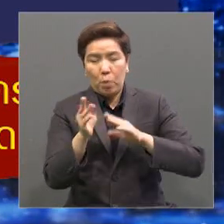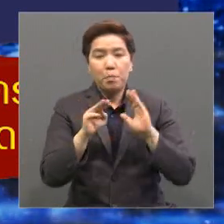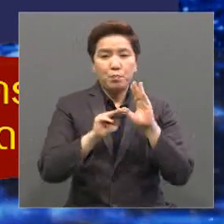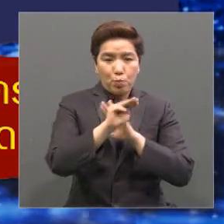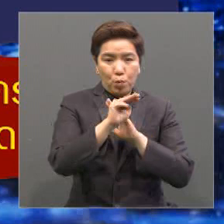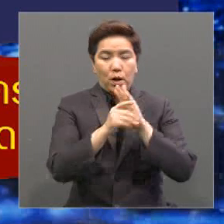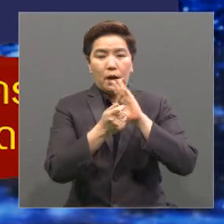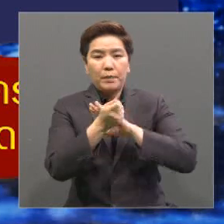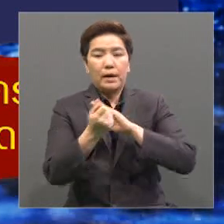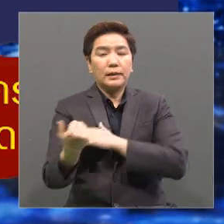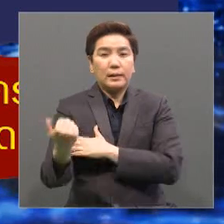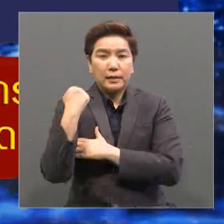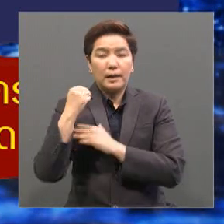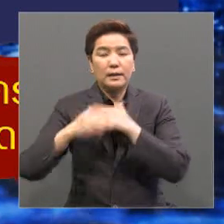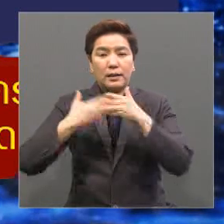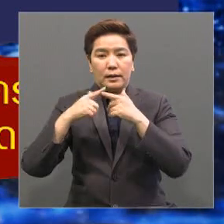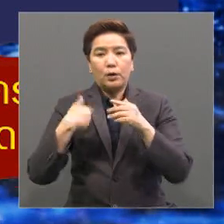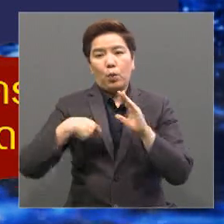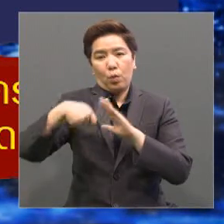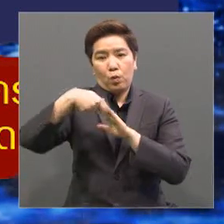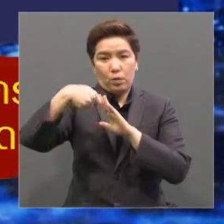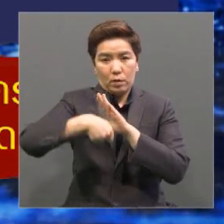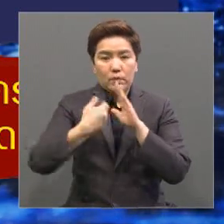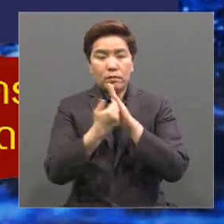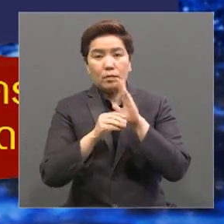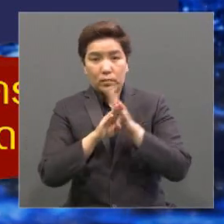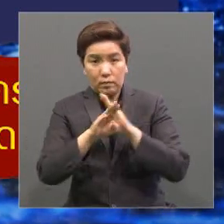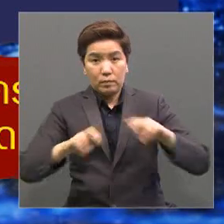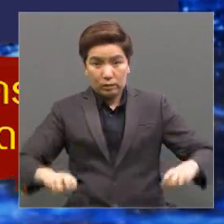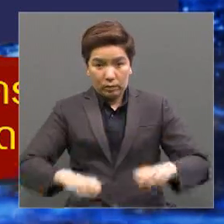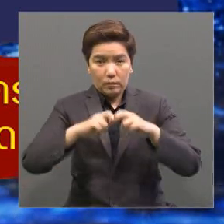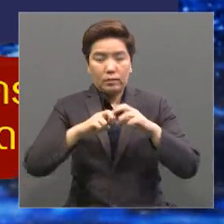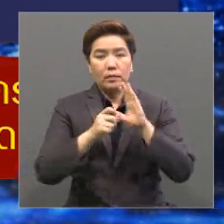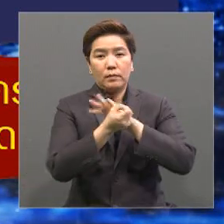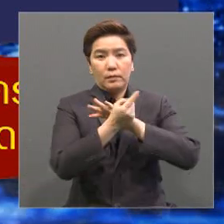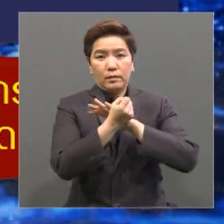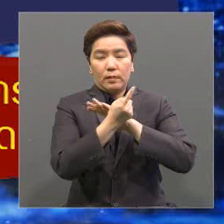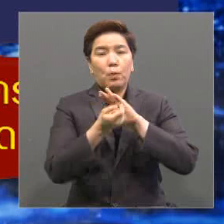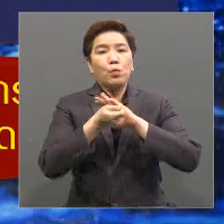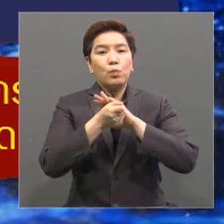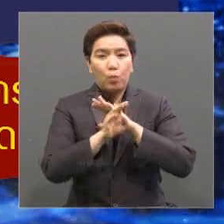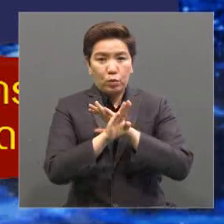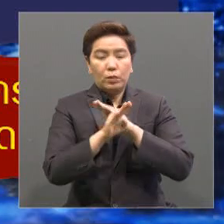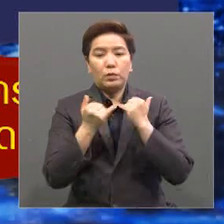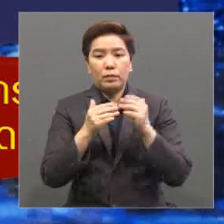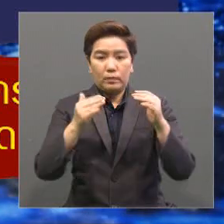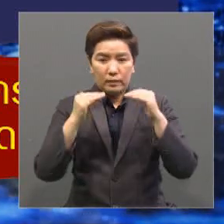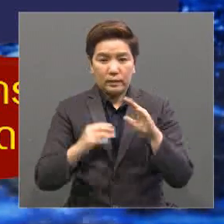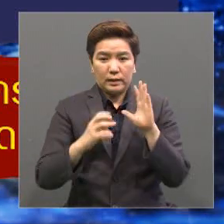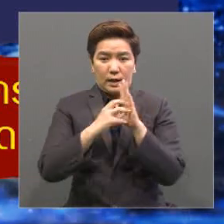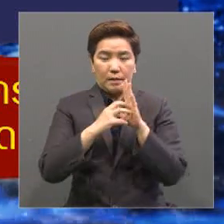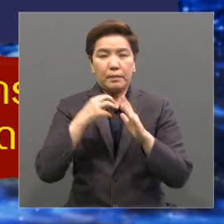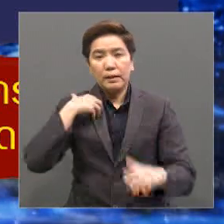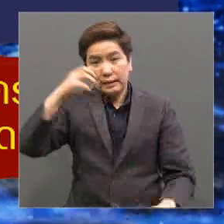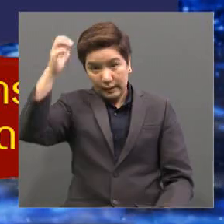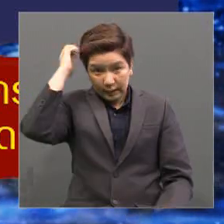มุกดาหารอำนาจเจริญนครราชสีมาบุรีรัมย์สุรินทร์ศรีสะเกษและอุบลราชธานีภาคกลาง